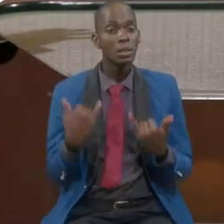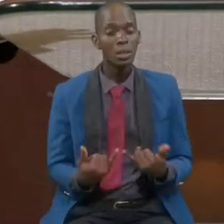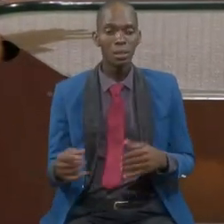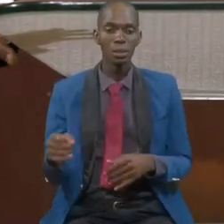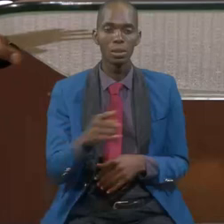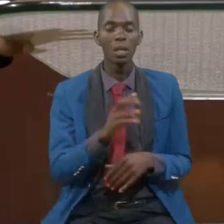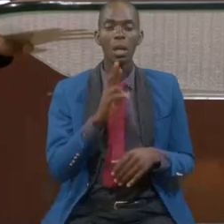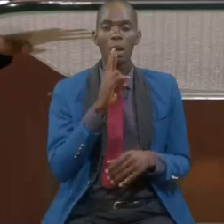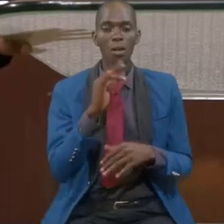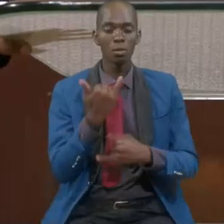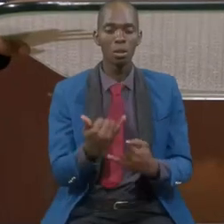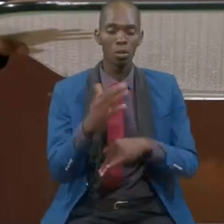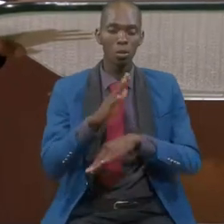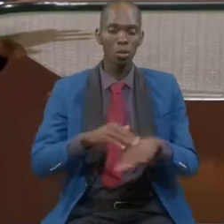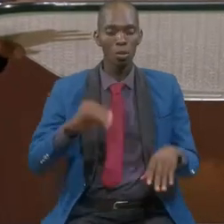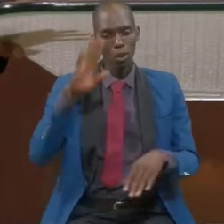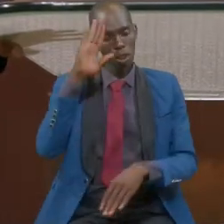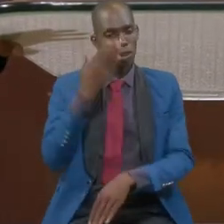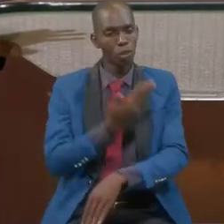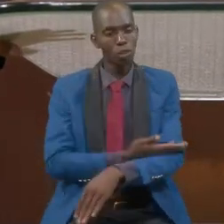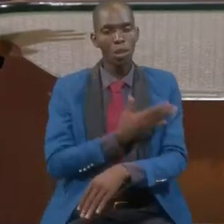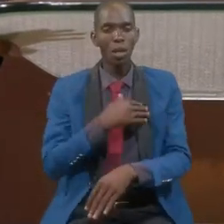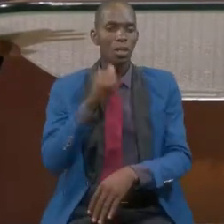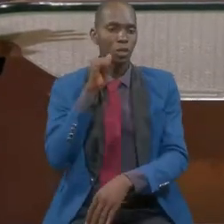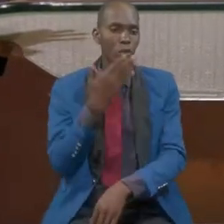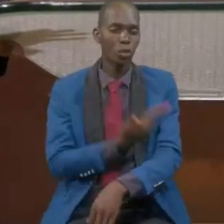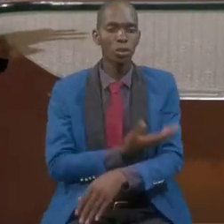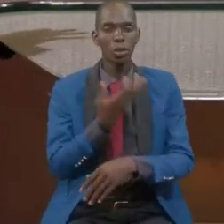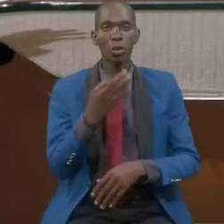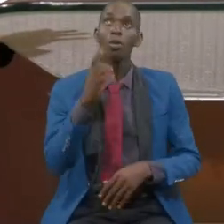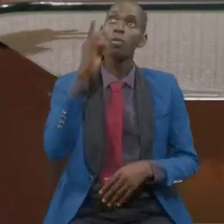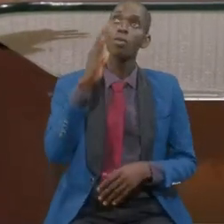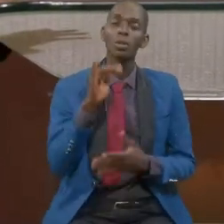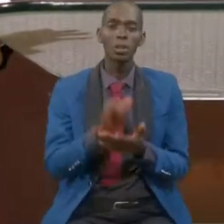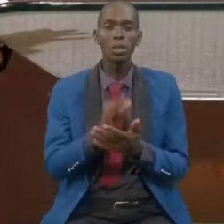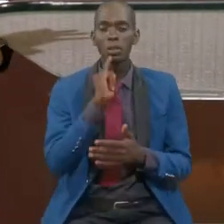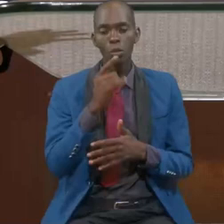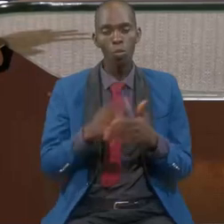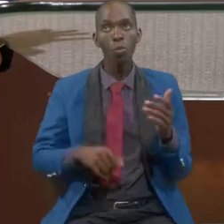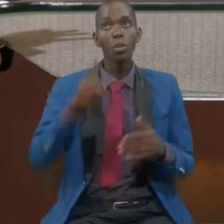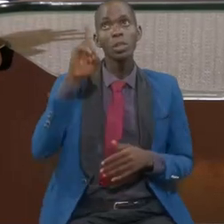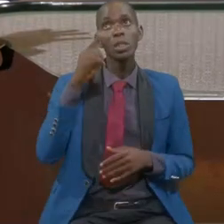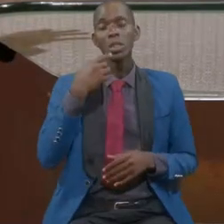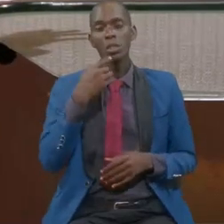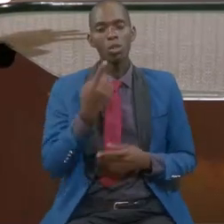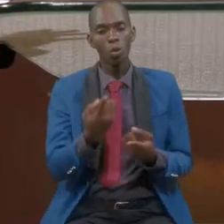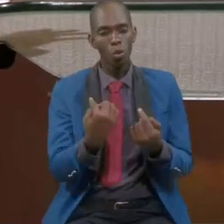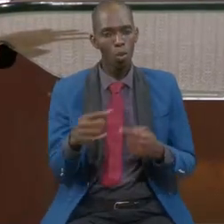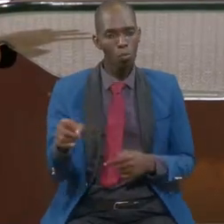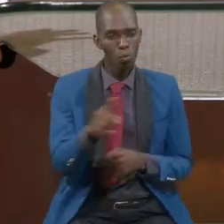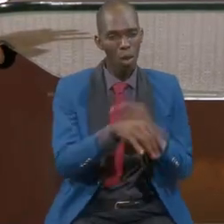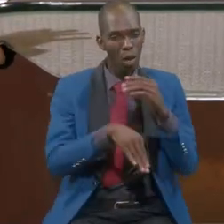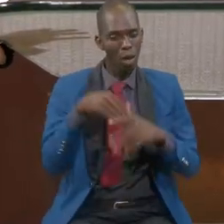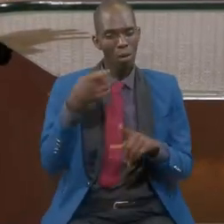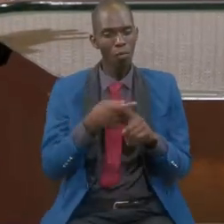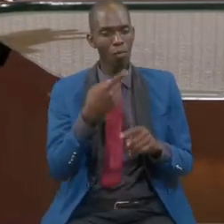maintenant ils sont fils et filles de Dieu. C'est ce que Dieu dit. Sortez du milieu d'eux et séparez-vous, dit